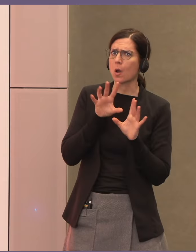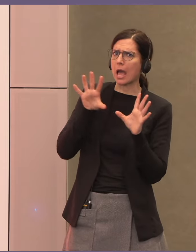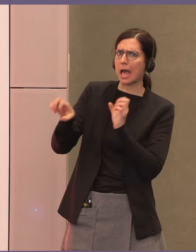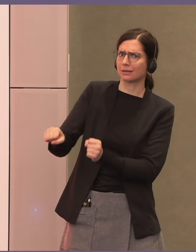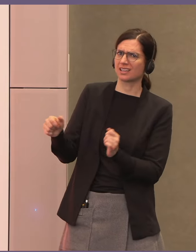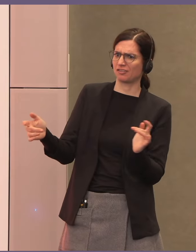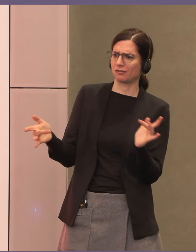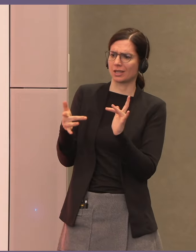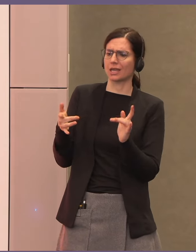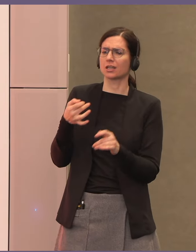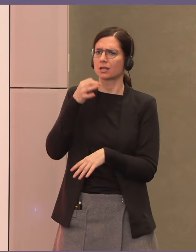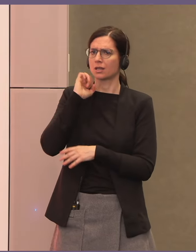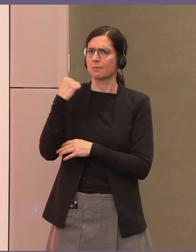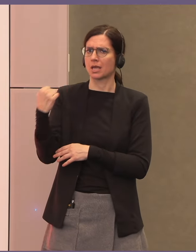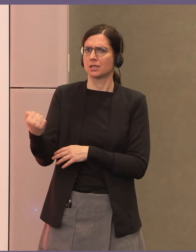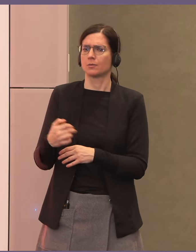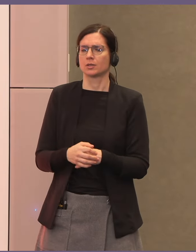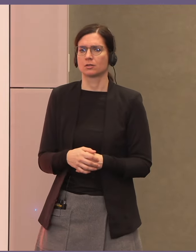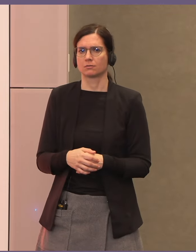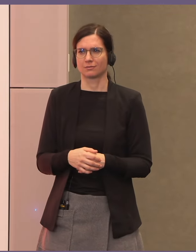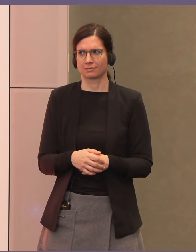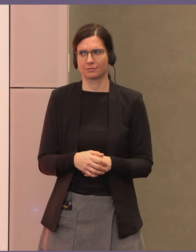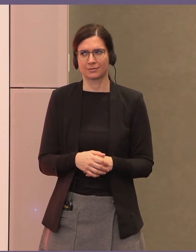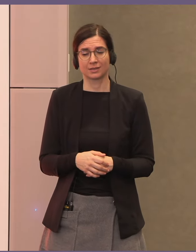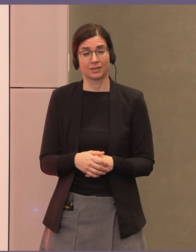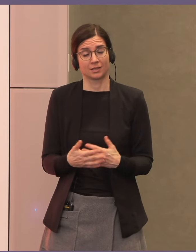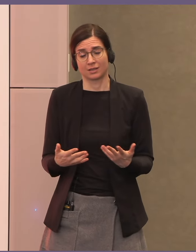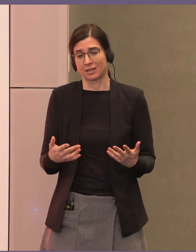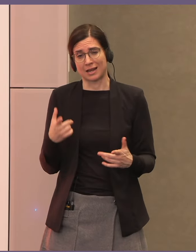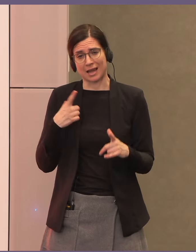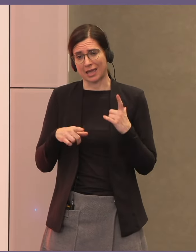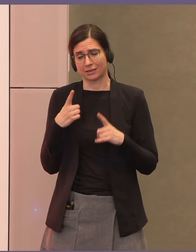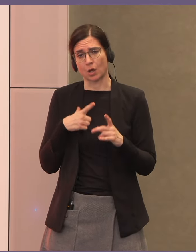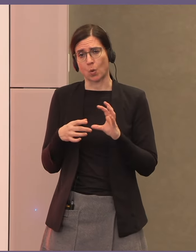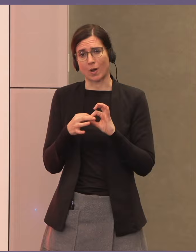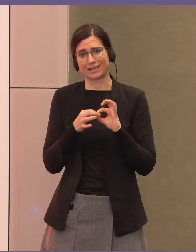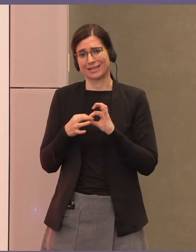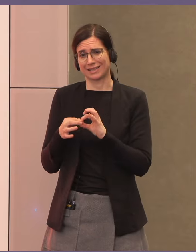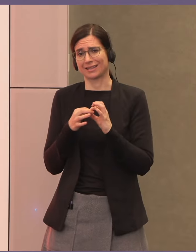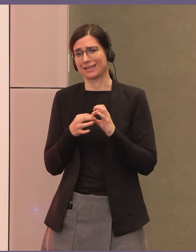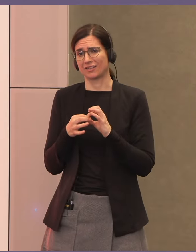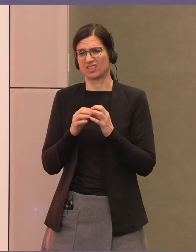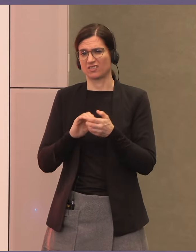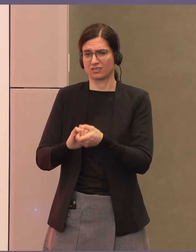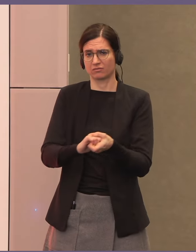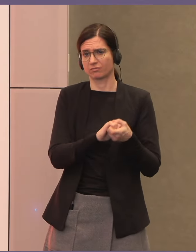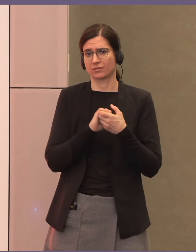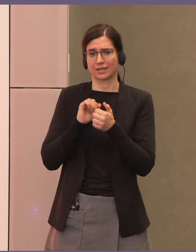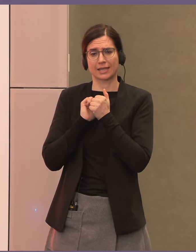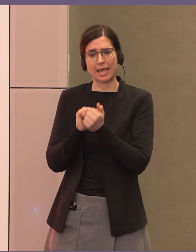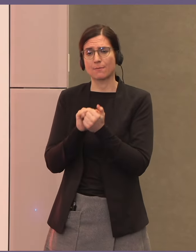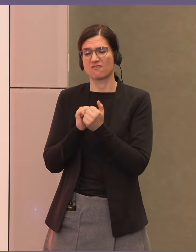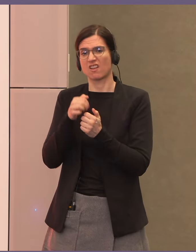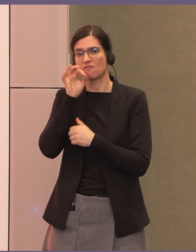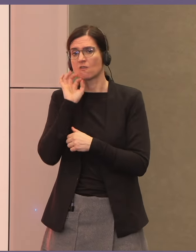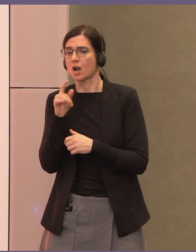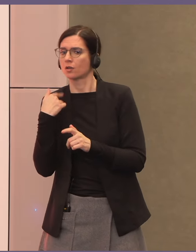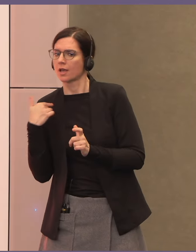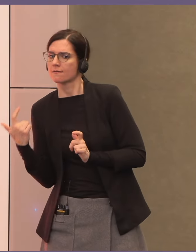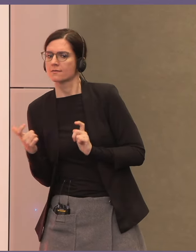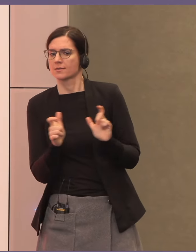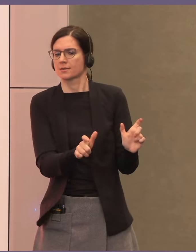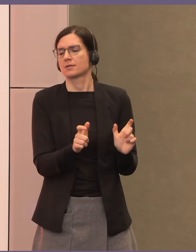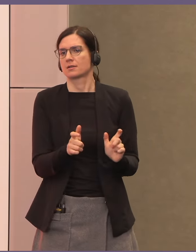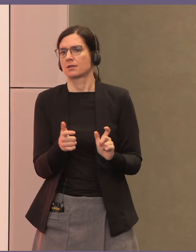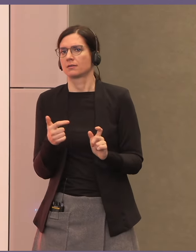Emanzipation bieten wie gestern auch heute die organisierten kollektiven Kämpfe von Frauen, was mich zu meiner